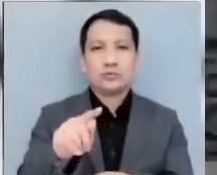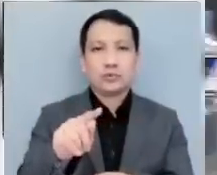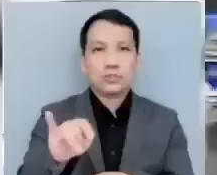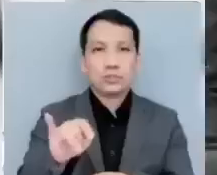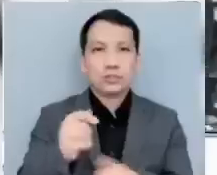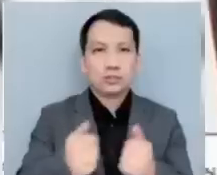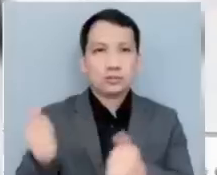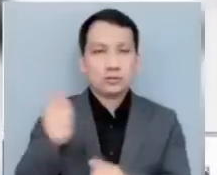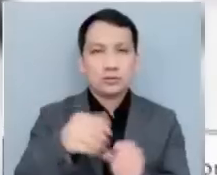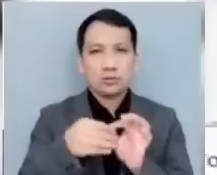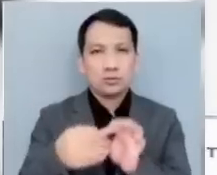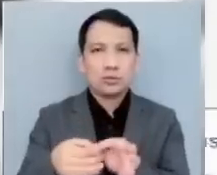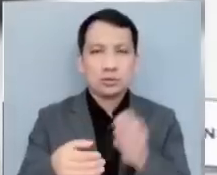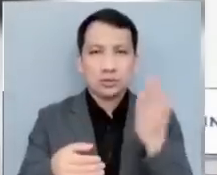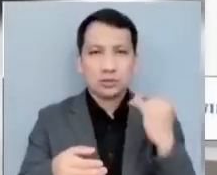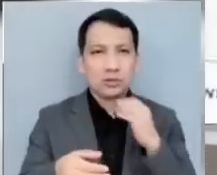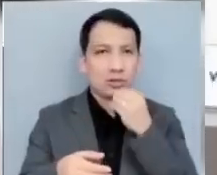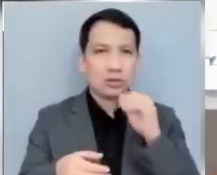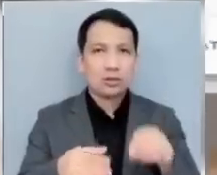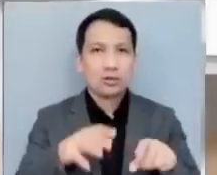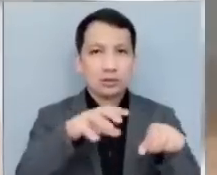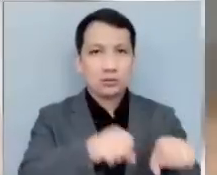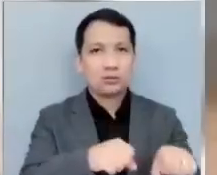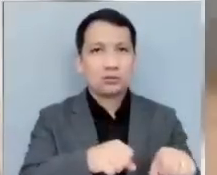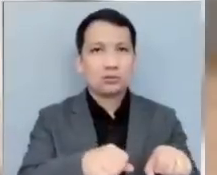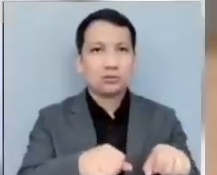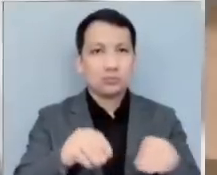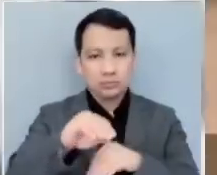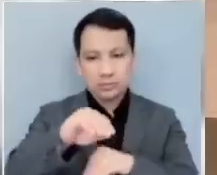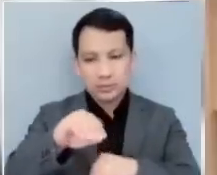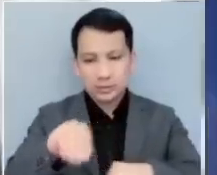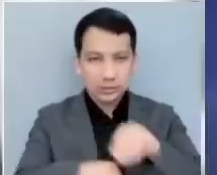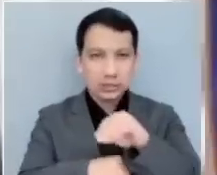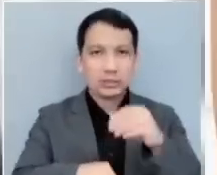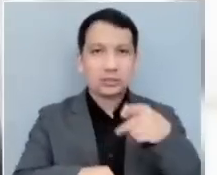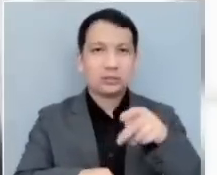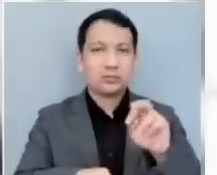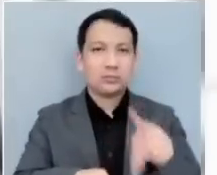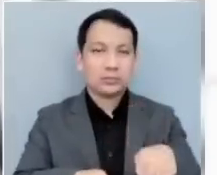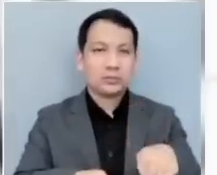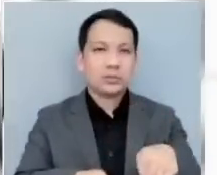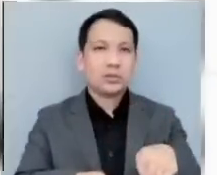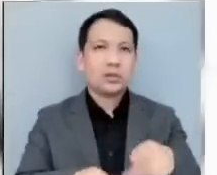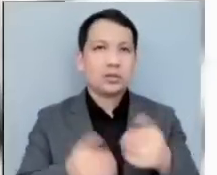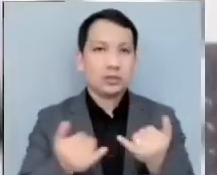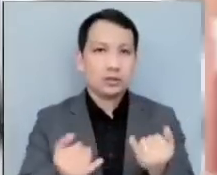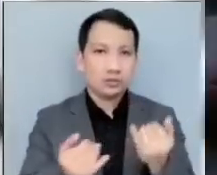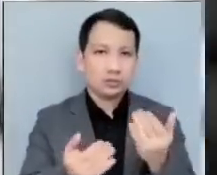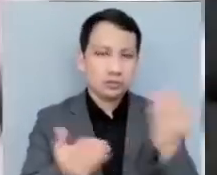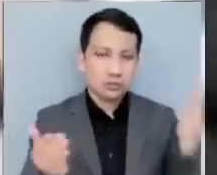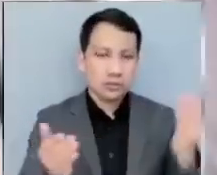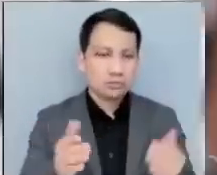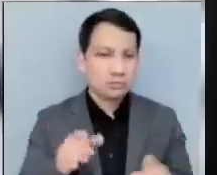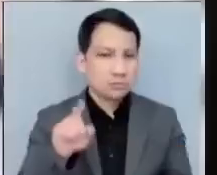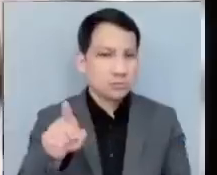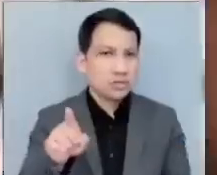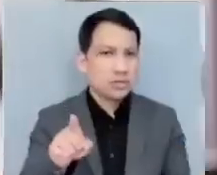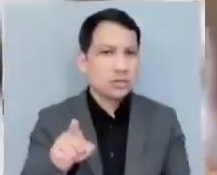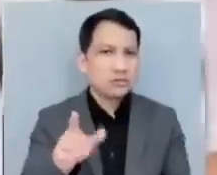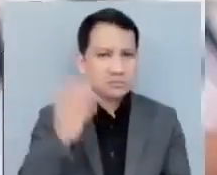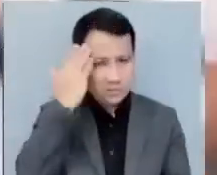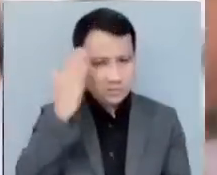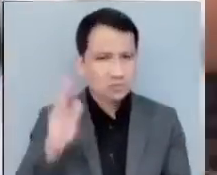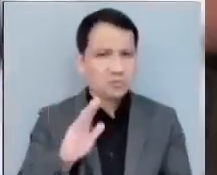matapos ipag-utos ni Asurin ang pagbalasa sa mga opisyal ng PNP. Dahil dito, sabi ni Santos, hindi niya raw alam